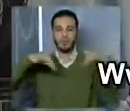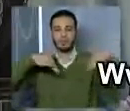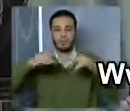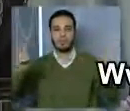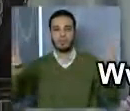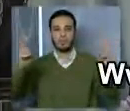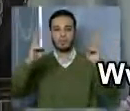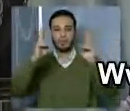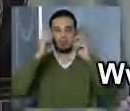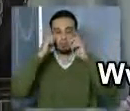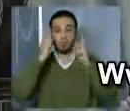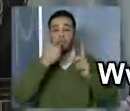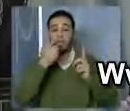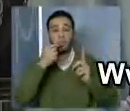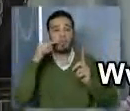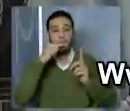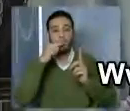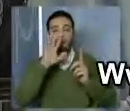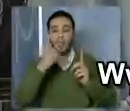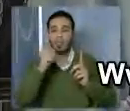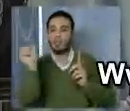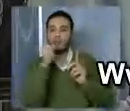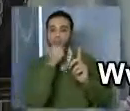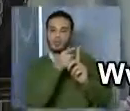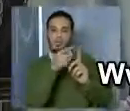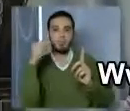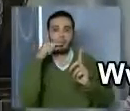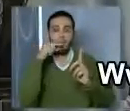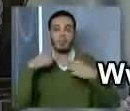الإخوة، والعربات تأتي فيهن النساء